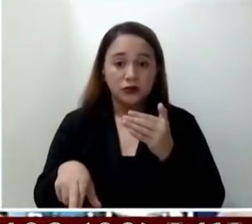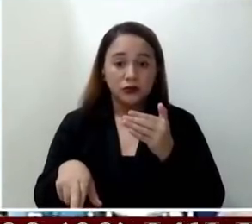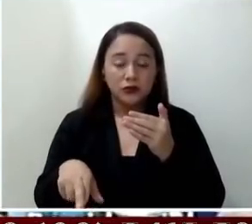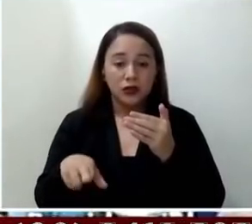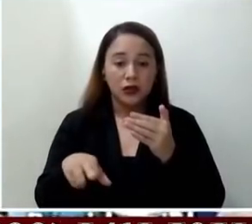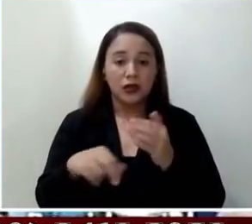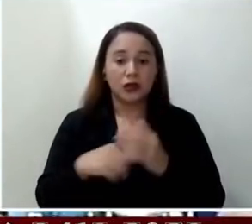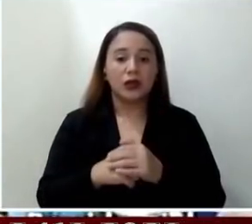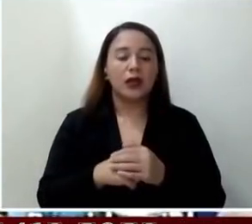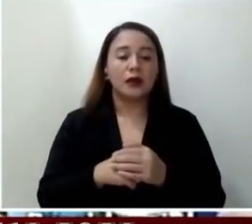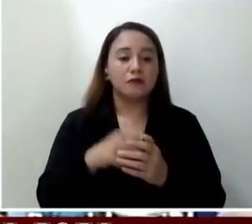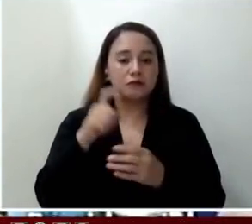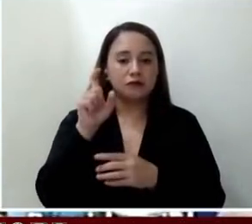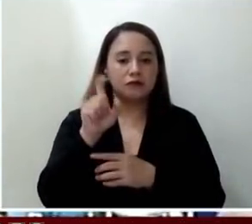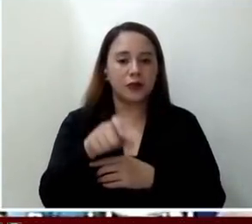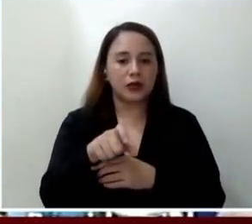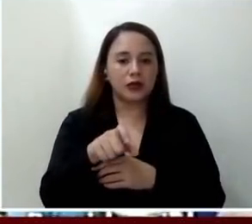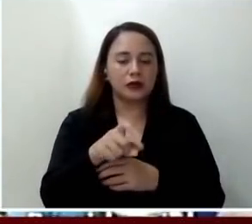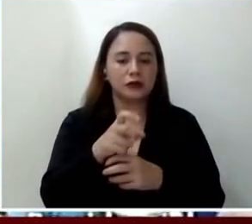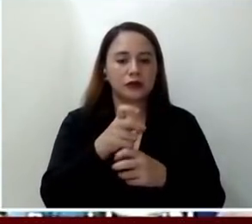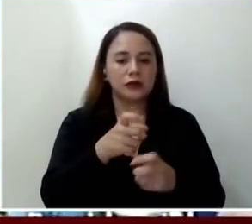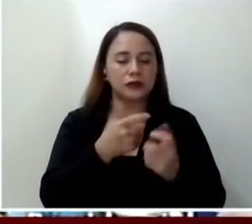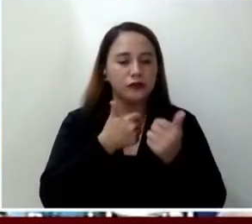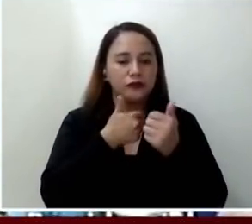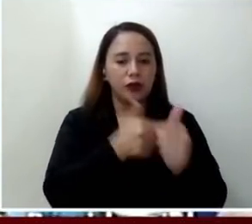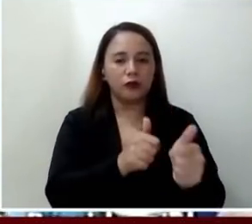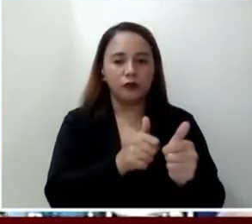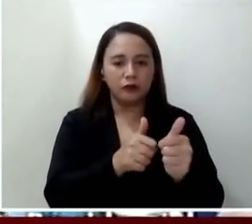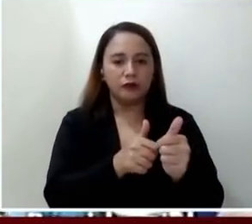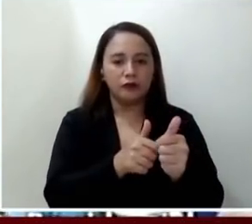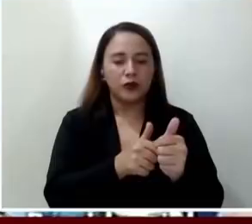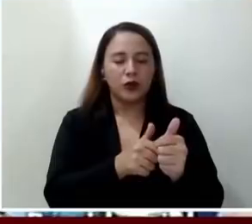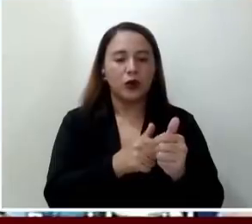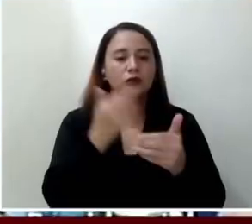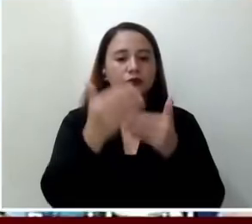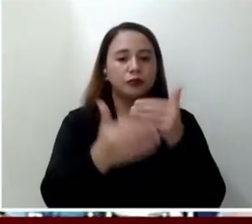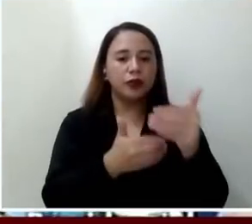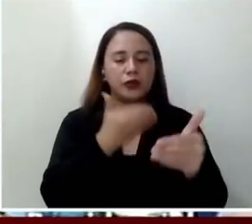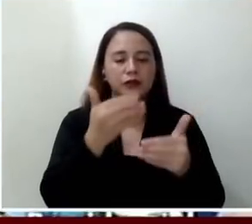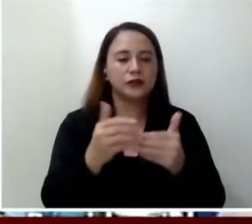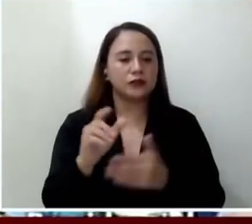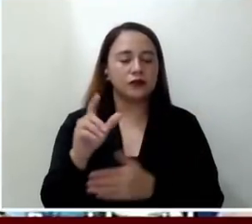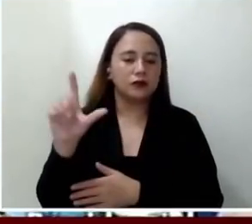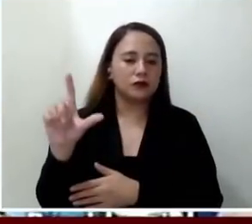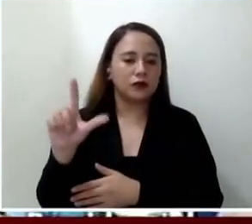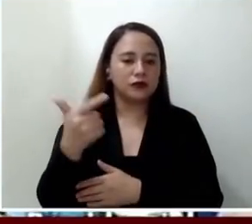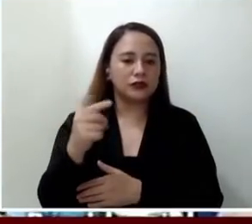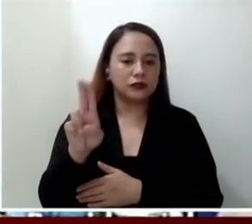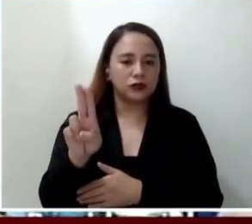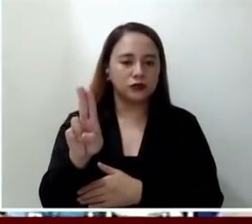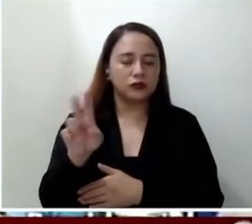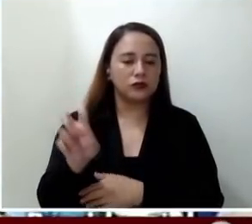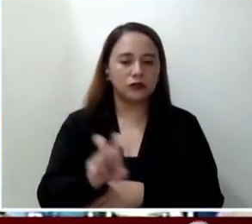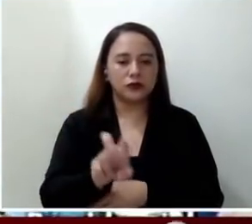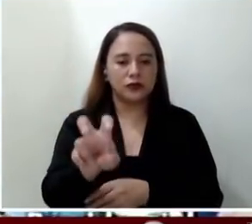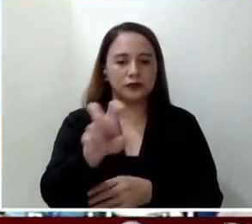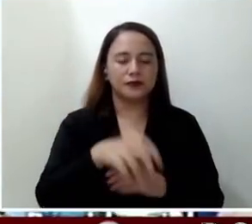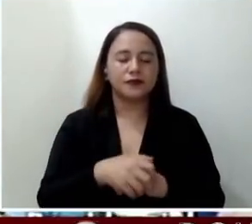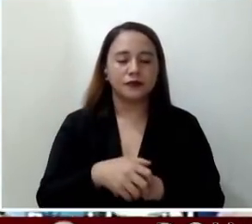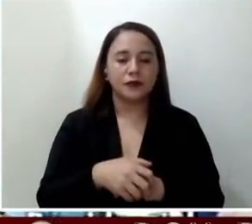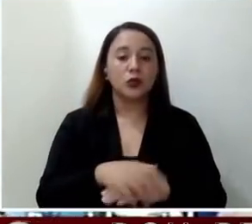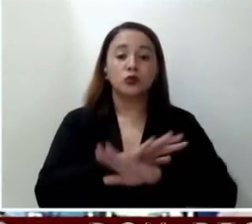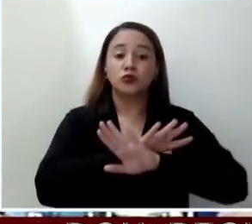enforce strict compliance on protocols of local tourism. Do not